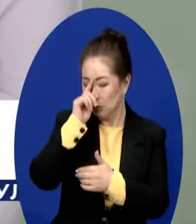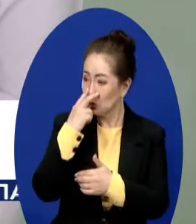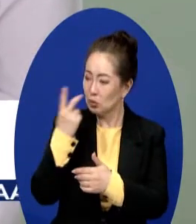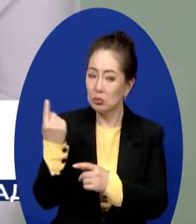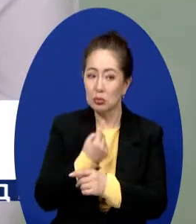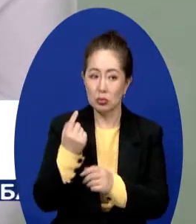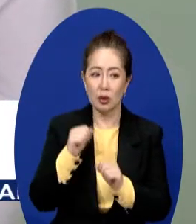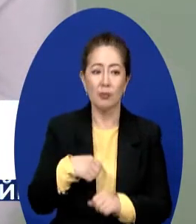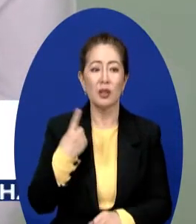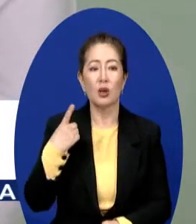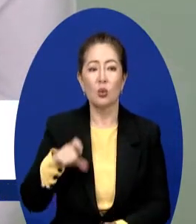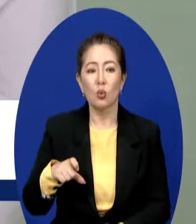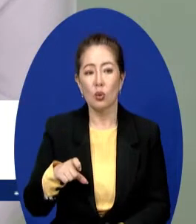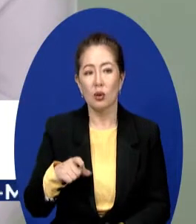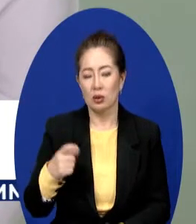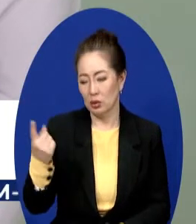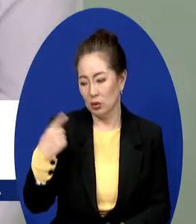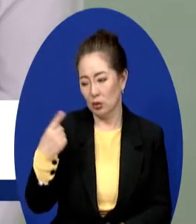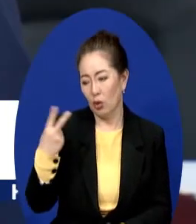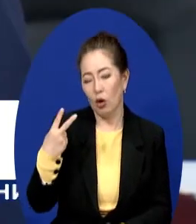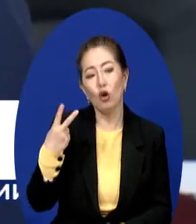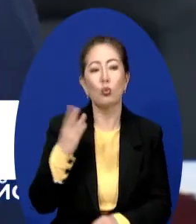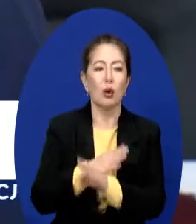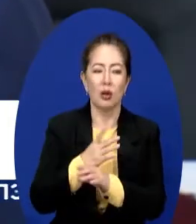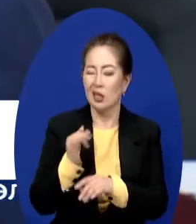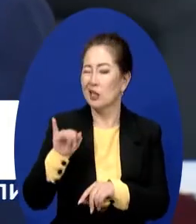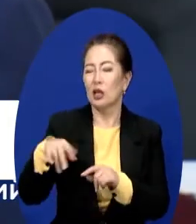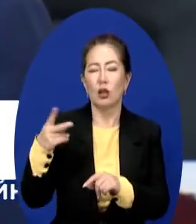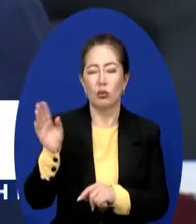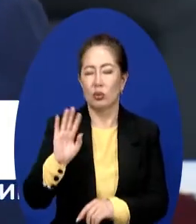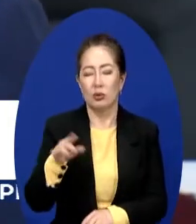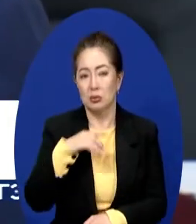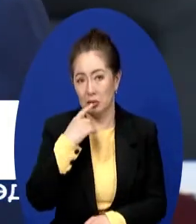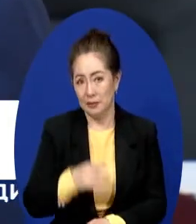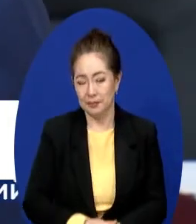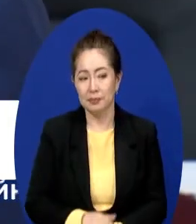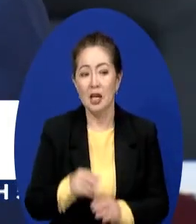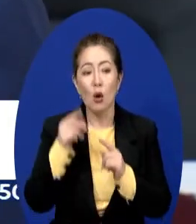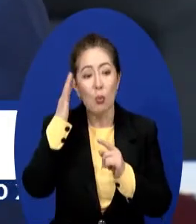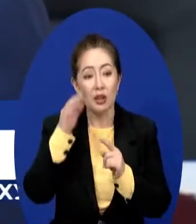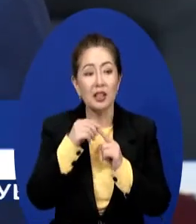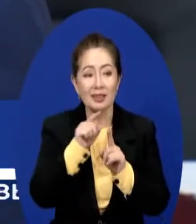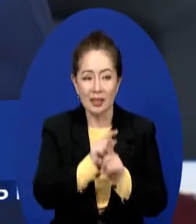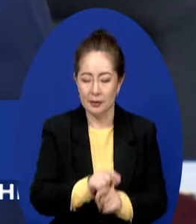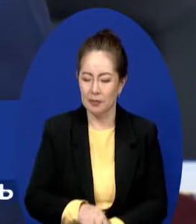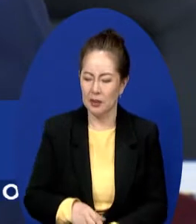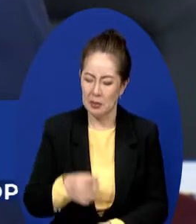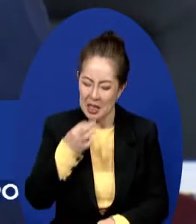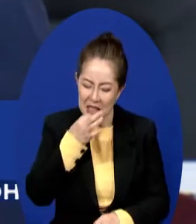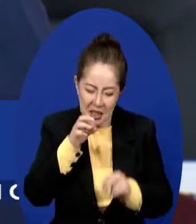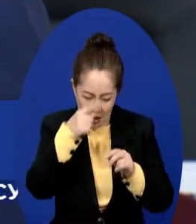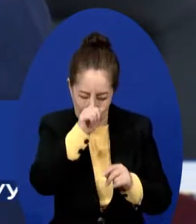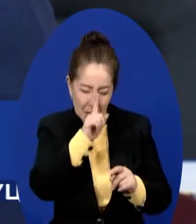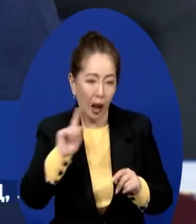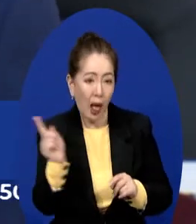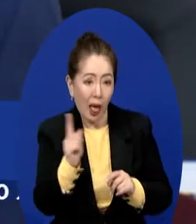бол нэг иргэнийг 2-оос дээш ирүүлэхгүй байх хэрэг бодлого барьж байгаа. Сэргийж болдог өвчлөөсөө шалтгаалаад эрт нас орж байна, амьдралын